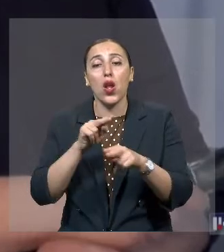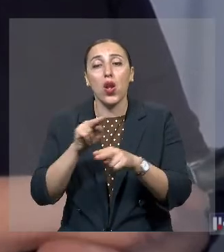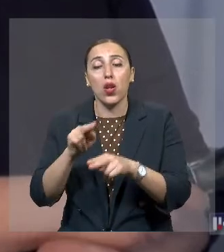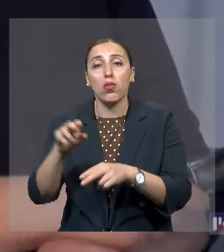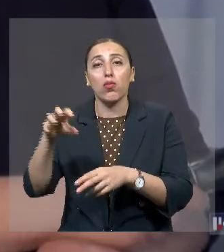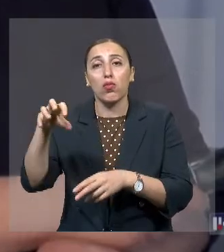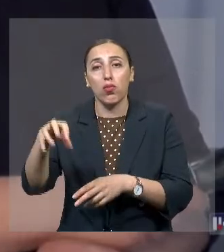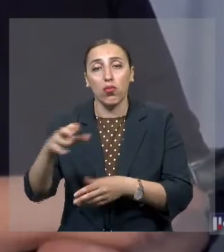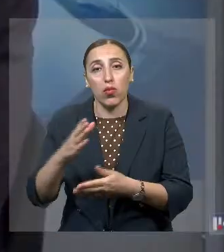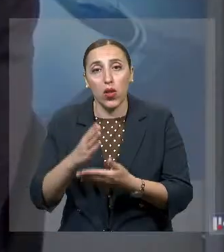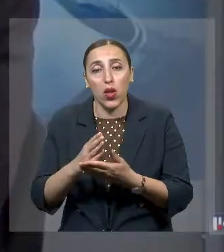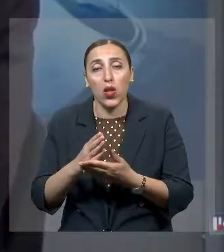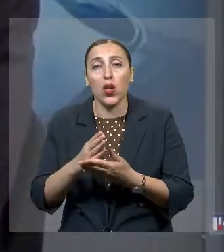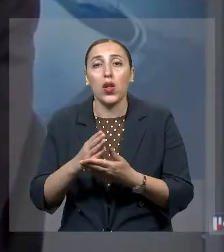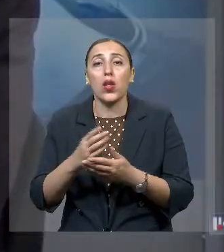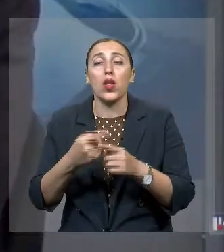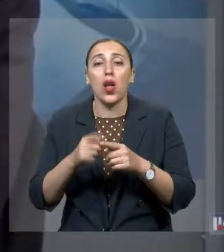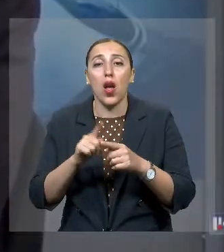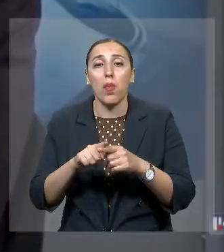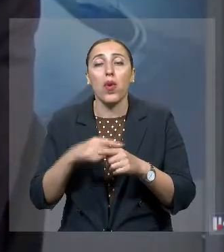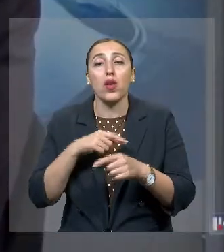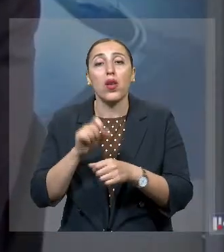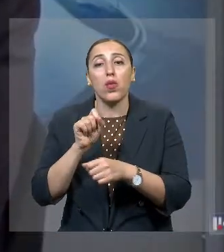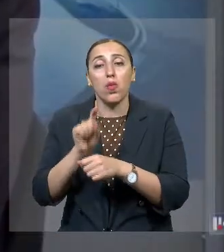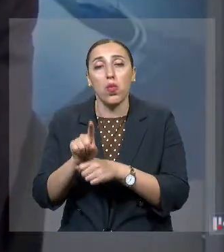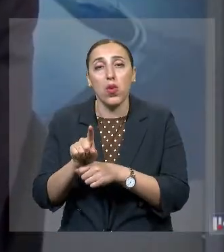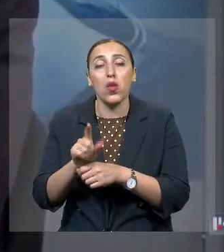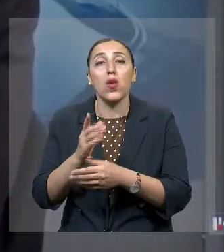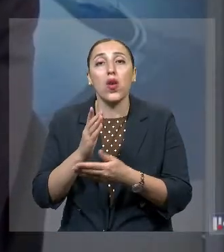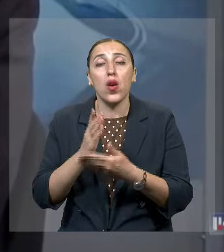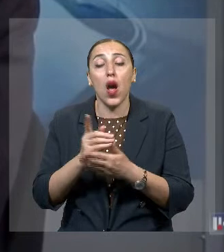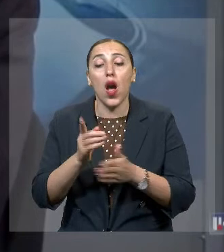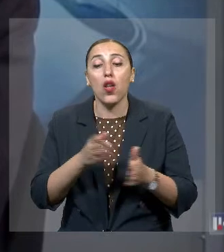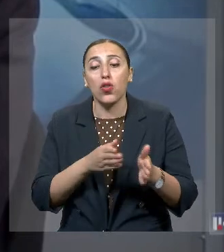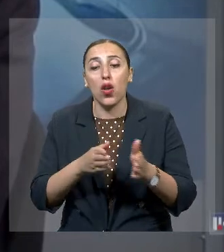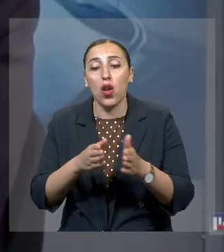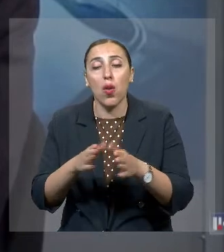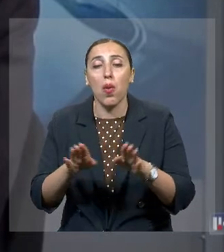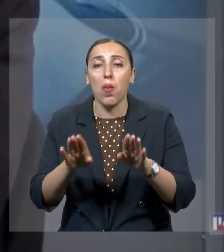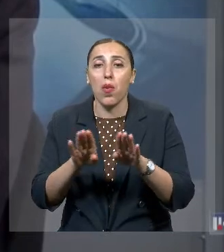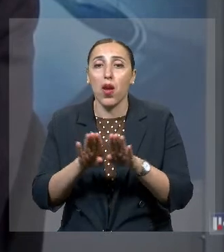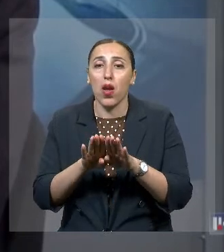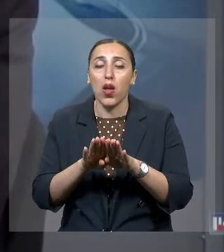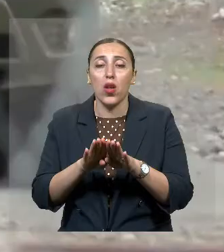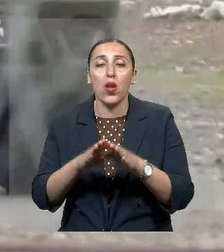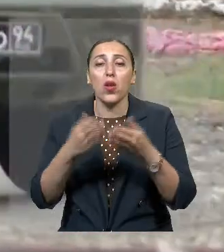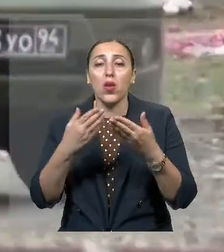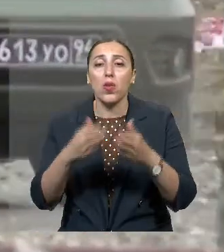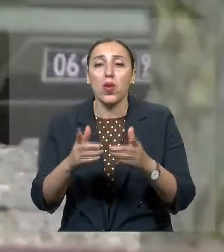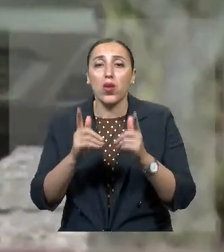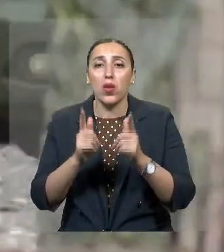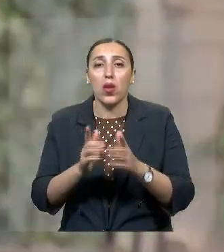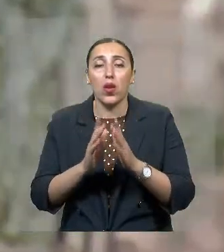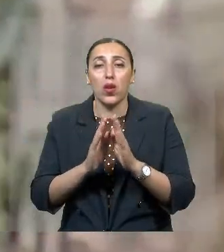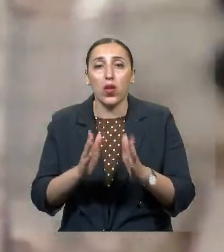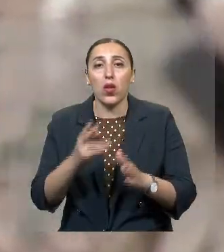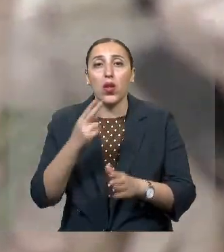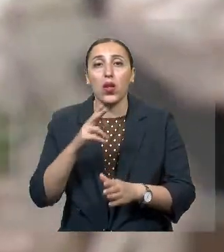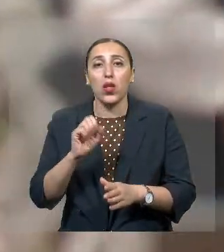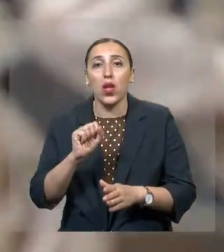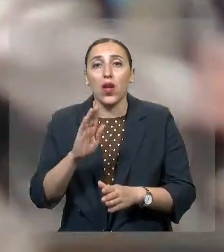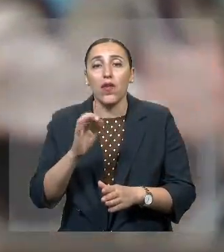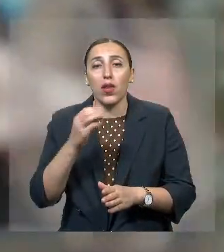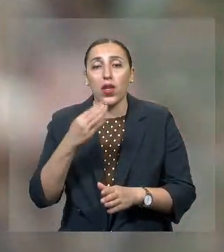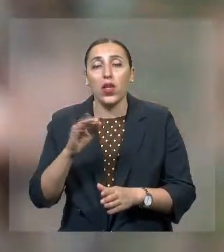կան համապատասխան ցուցումներ, կա հստակ որոշում այդ ճանապարհը փակ պահելու, այդ ճանապարհը չօգտագործելու։ Այնուհանդերձ Դավիթ